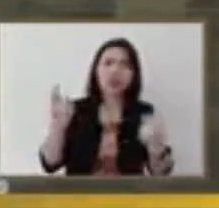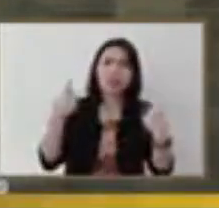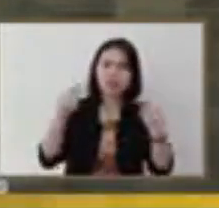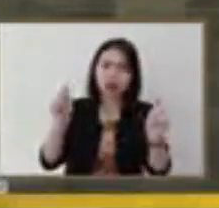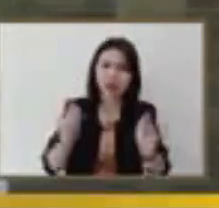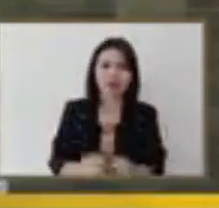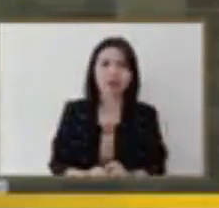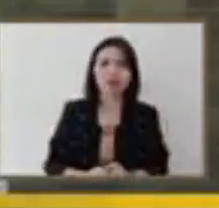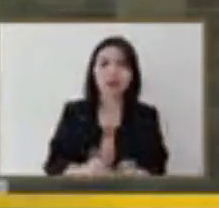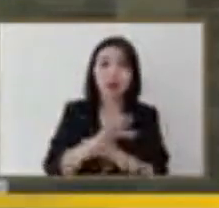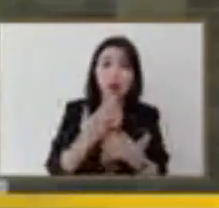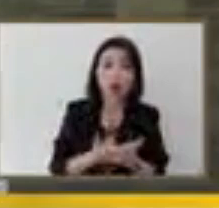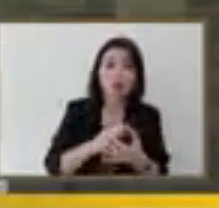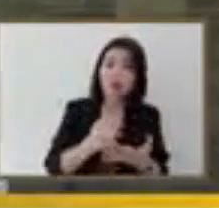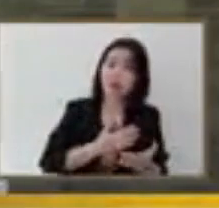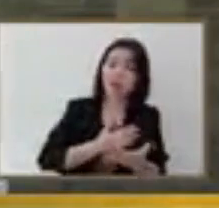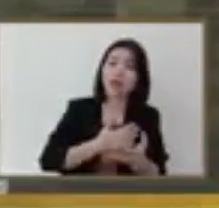ko. Pero,